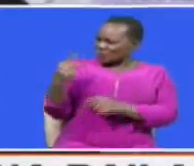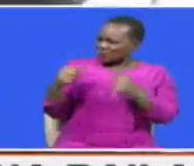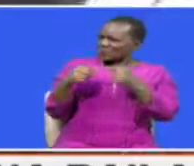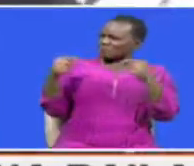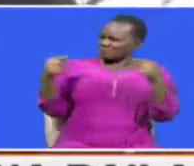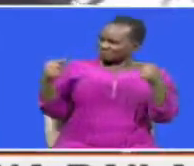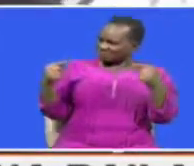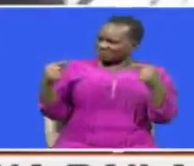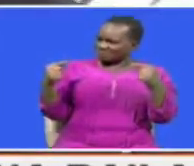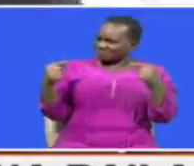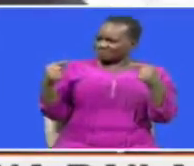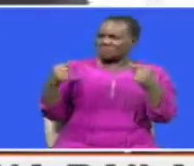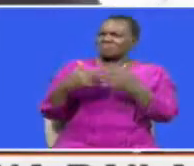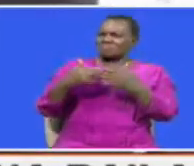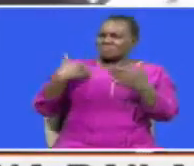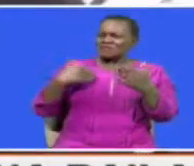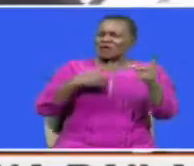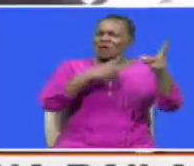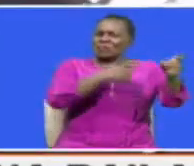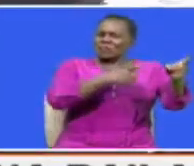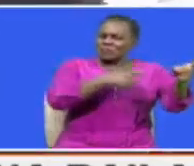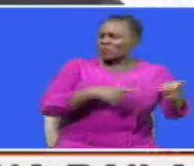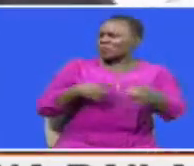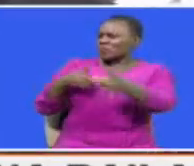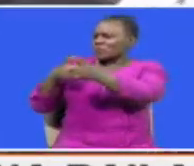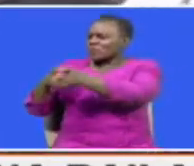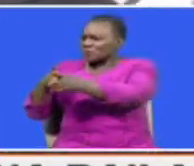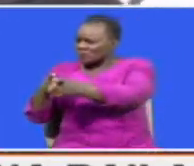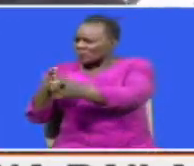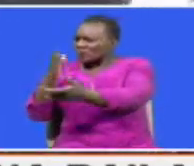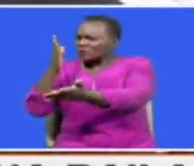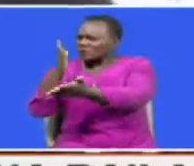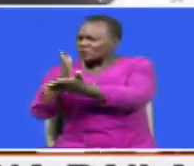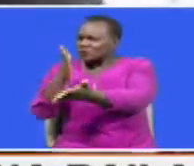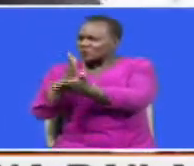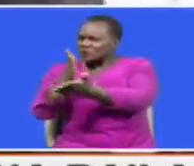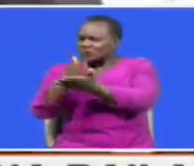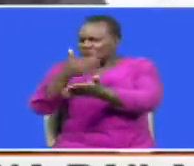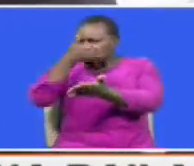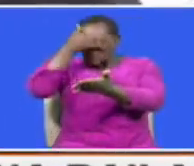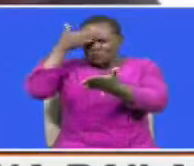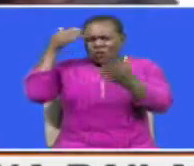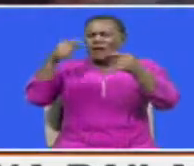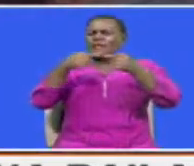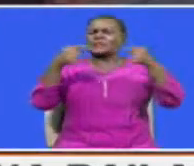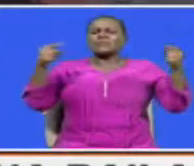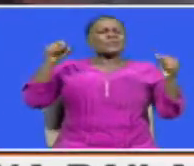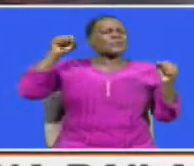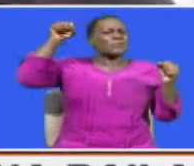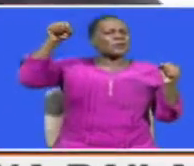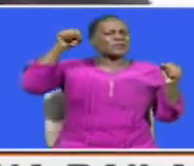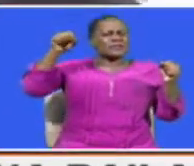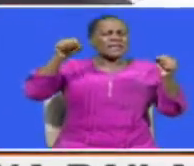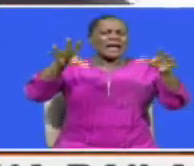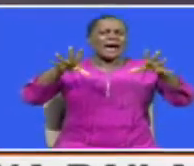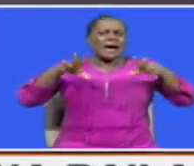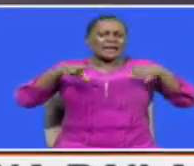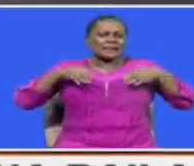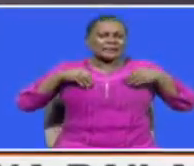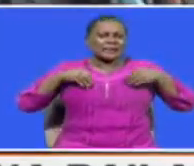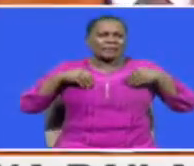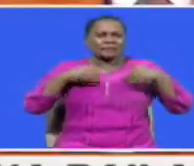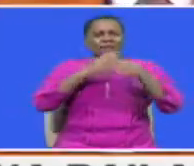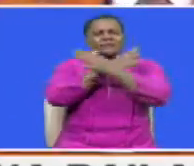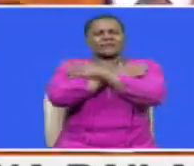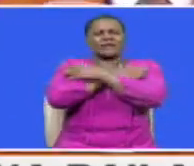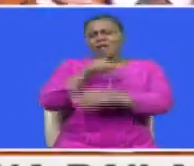kisiasa ambao wamekuwa kirushiana makonde ya kisiasa wanafunga nyufa za utengano za kisiasa na kukumbatia usuhuba wa